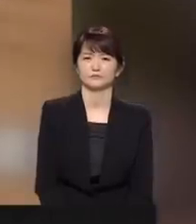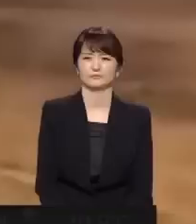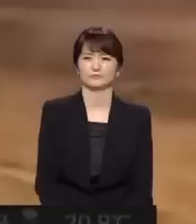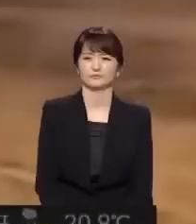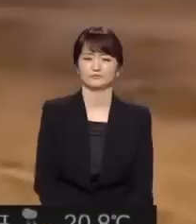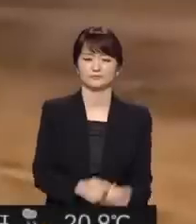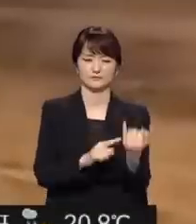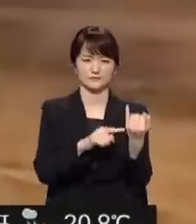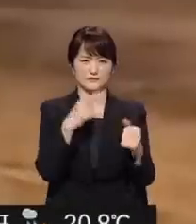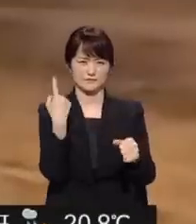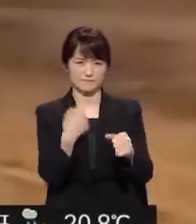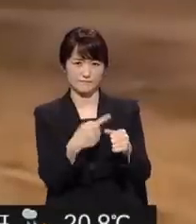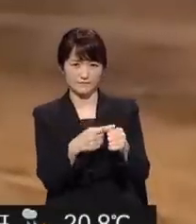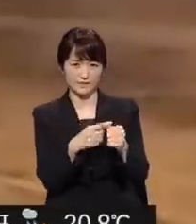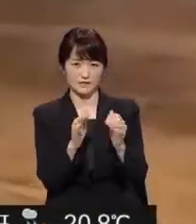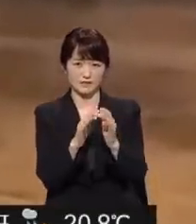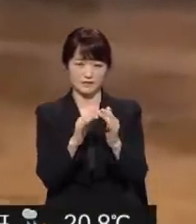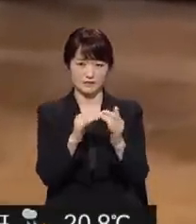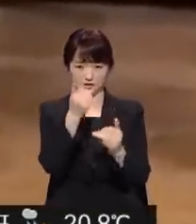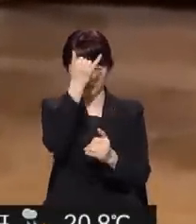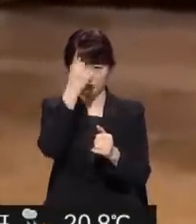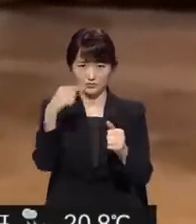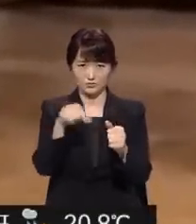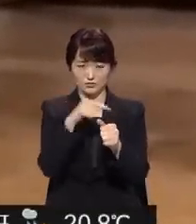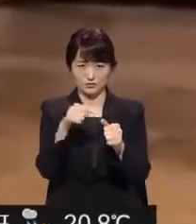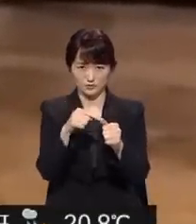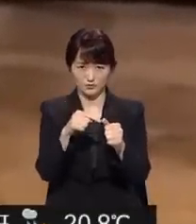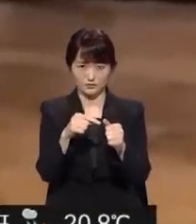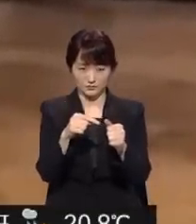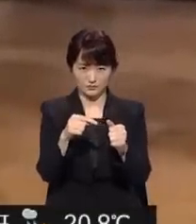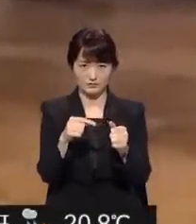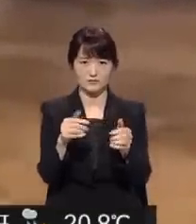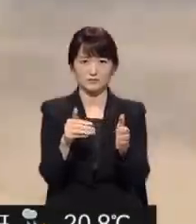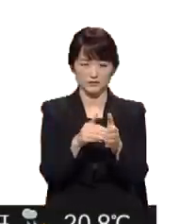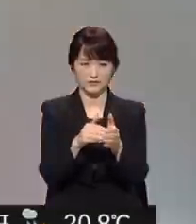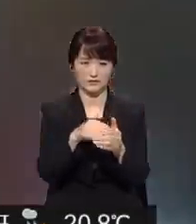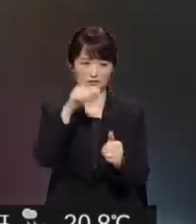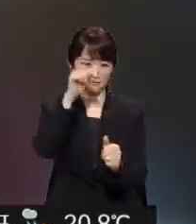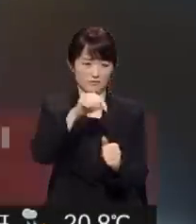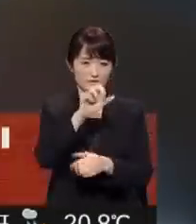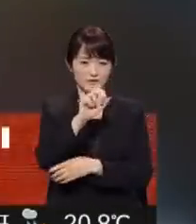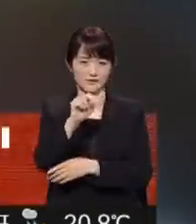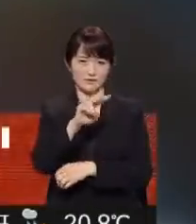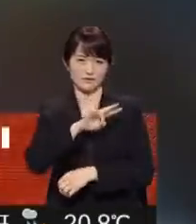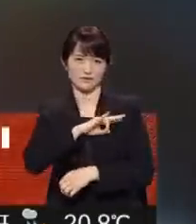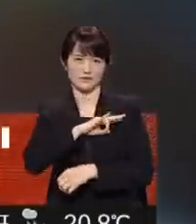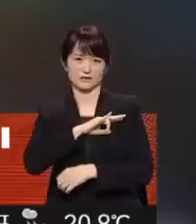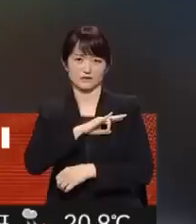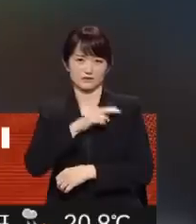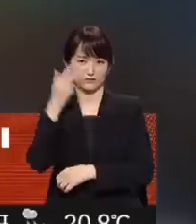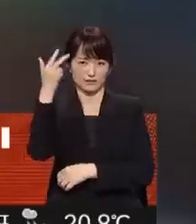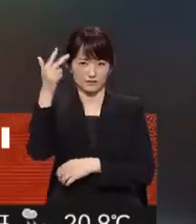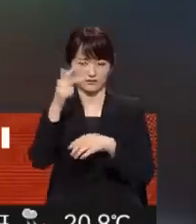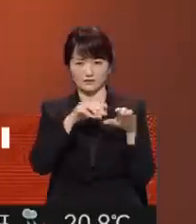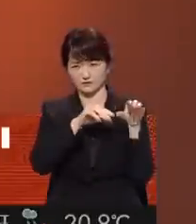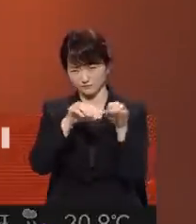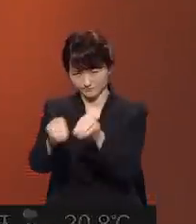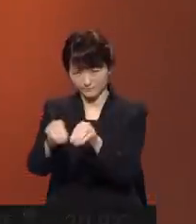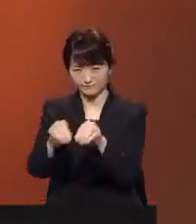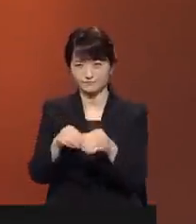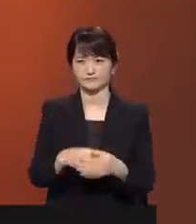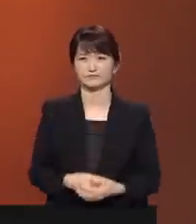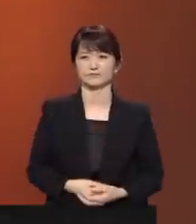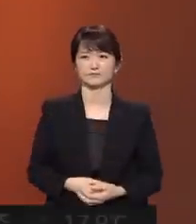당국은 여성을 비판하며 인터넷 윤리 교육을 이수하라고 명령했고요. SNS 계정도 7일간 정지시켰다고 합니다. 아유,